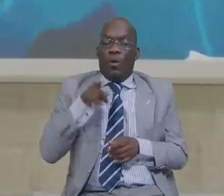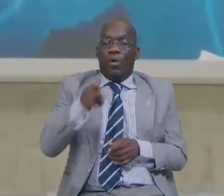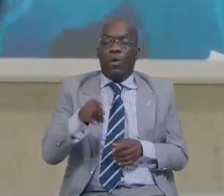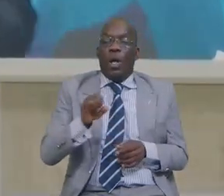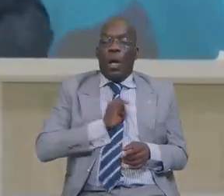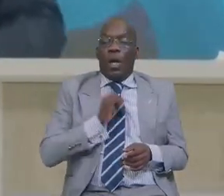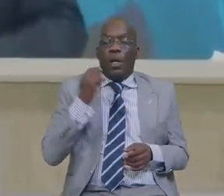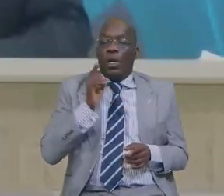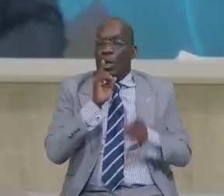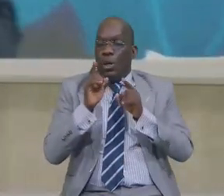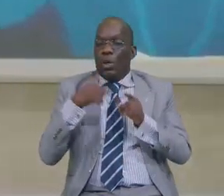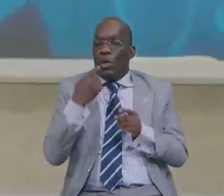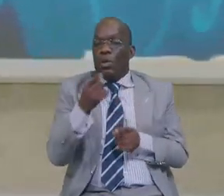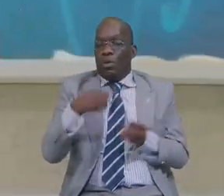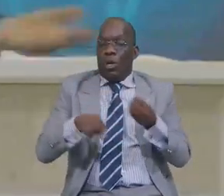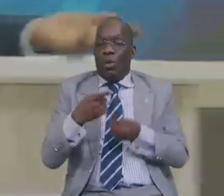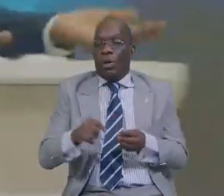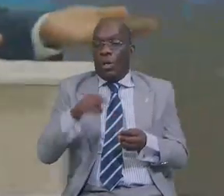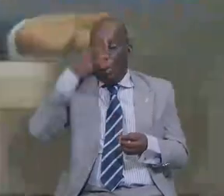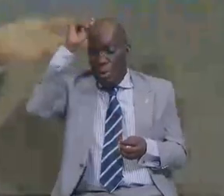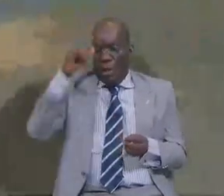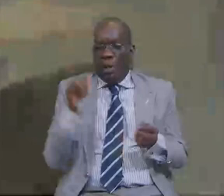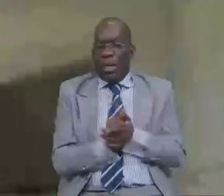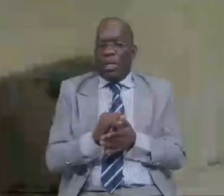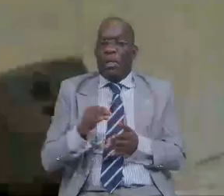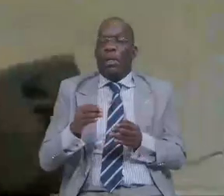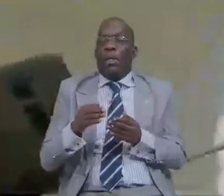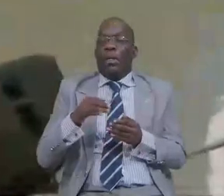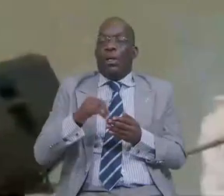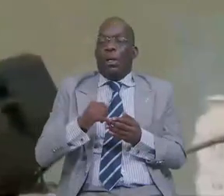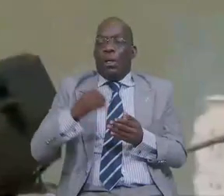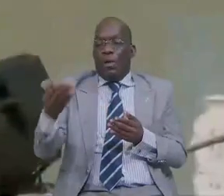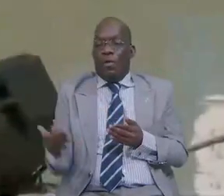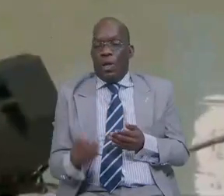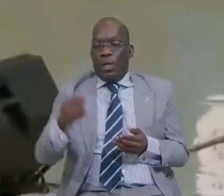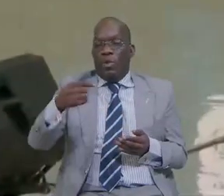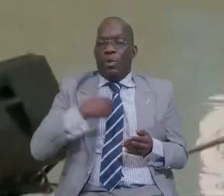Nous avons parlé de cet homme qui m'avait invité une seconde fois dans leur convention.